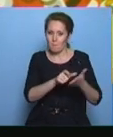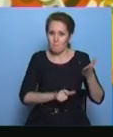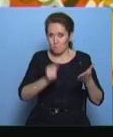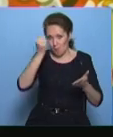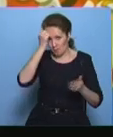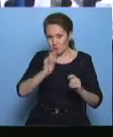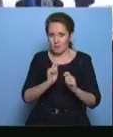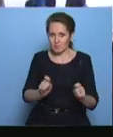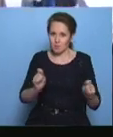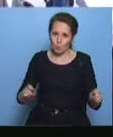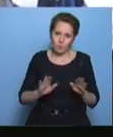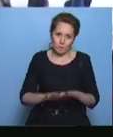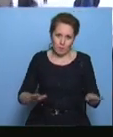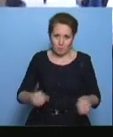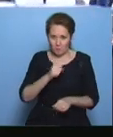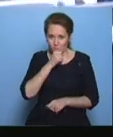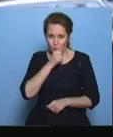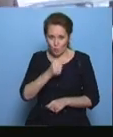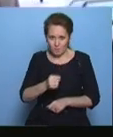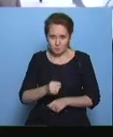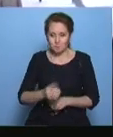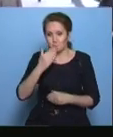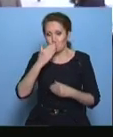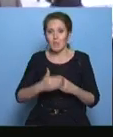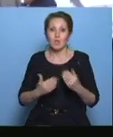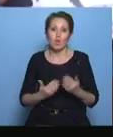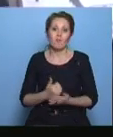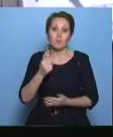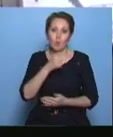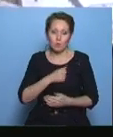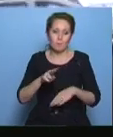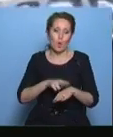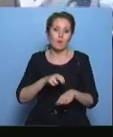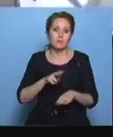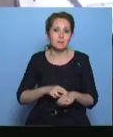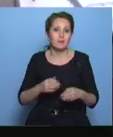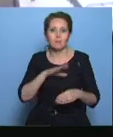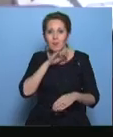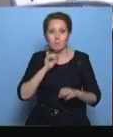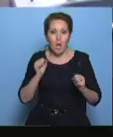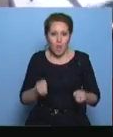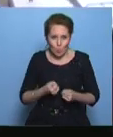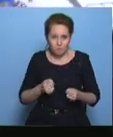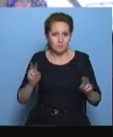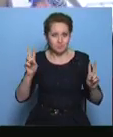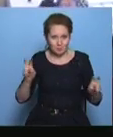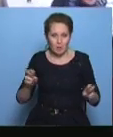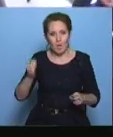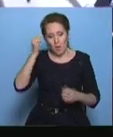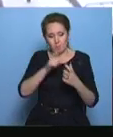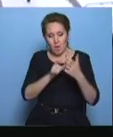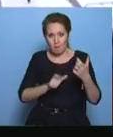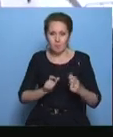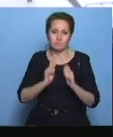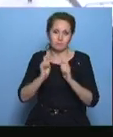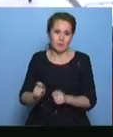взрослым. В преддверии Нового года проходит акция «Полицейский Дед Мороз», поэтому памятки адресованы непосредственно детям, поэтому и